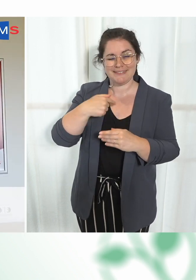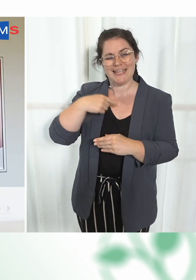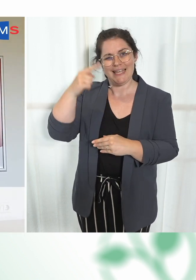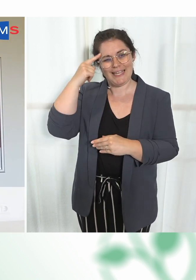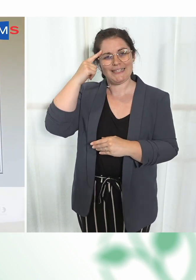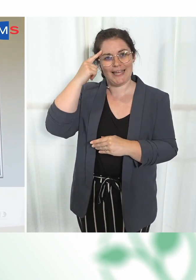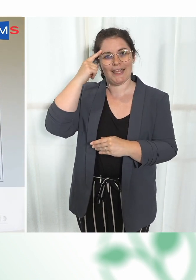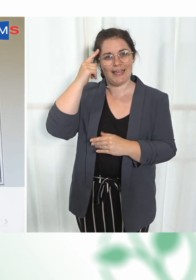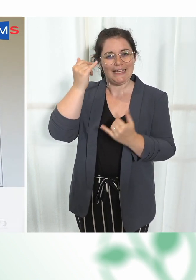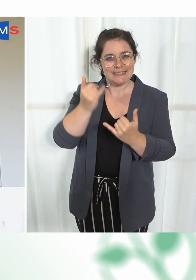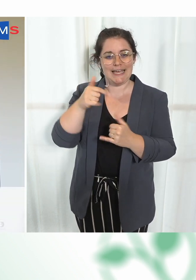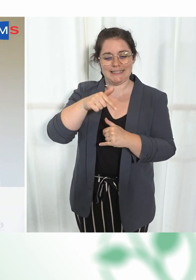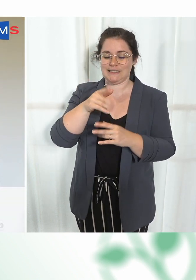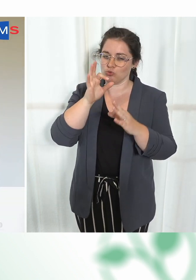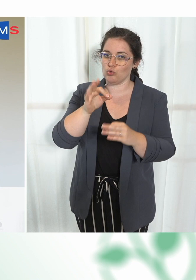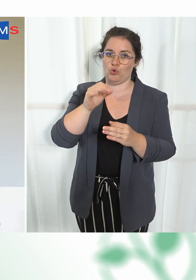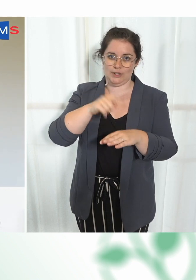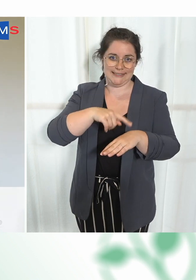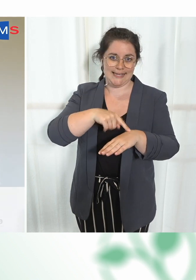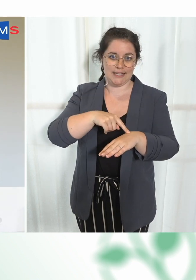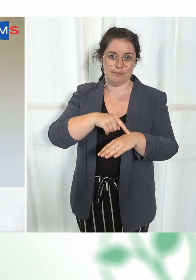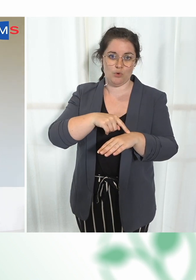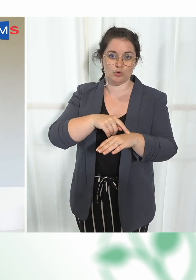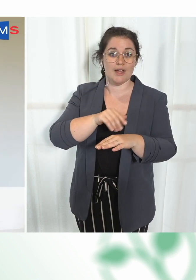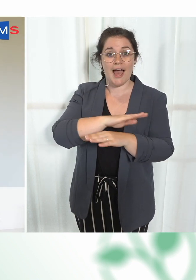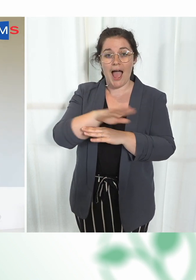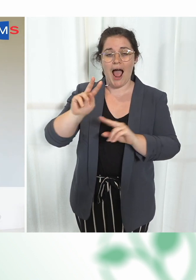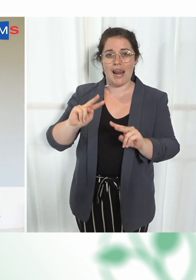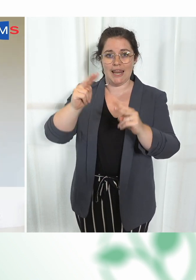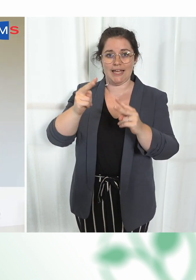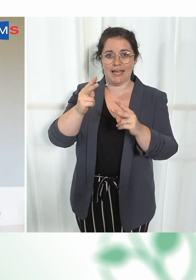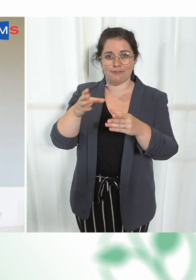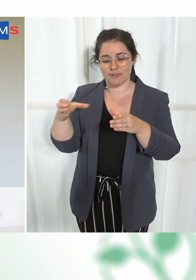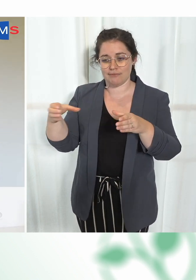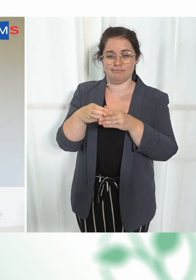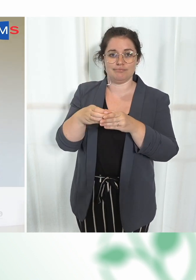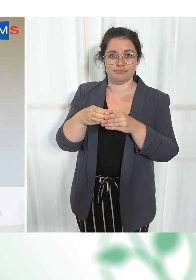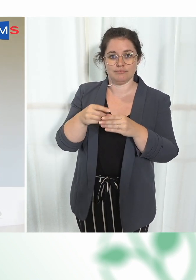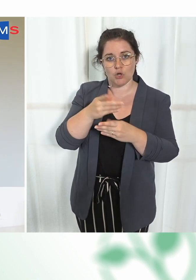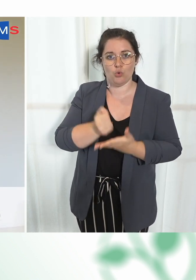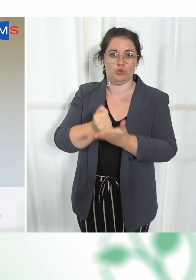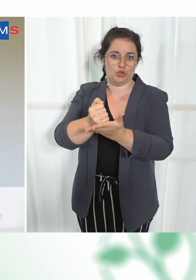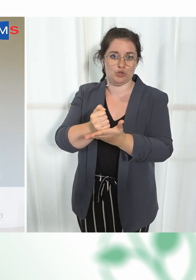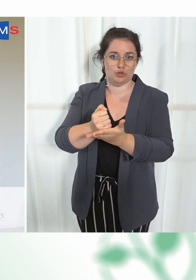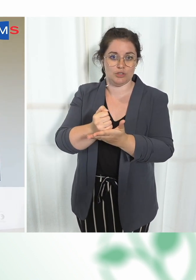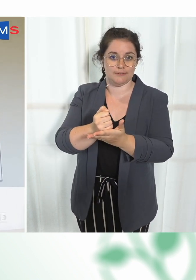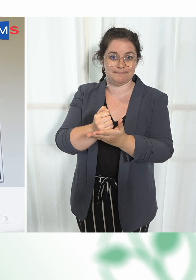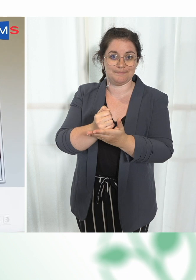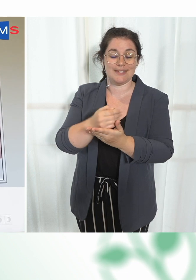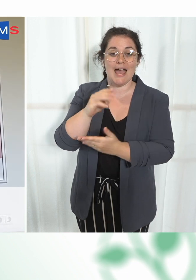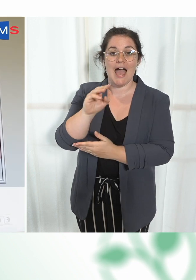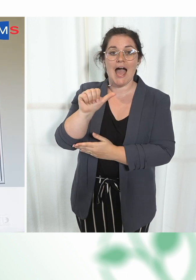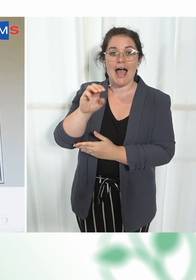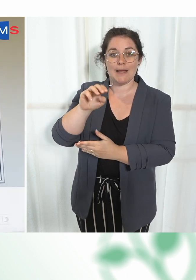mir, dass jetzt ein guter Zeitpunkt ist, um alle Kräfte zu bündeln, um hier zu unterstützen. Das AMS mit